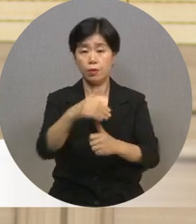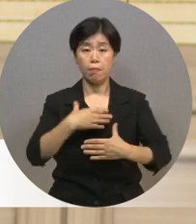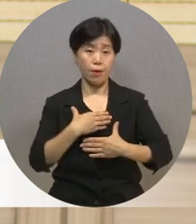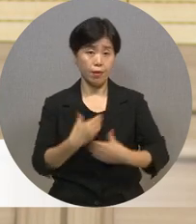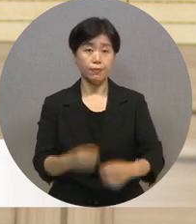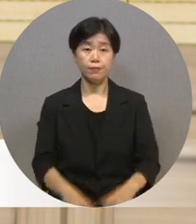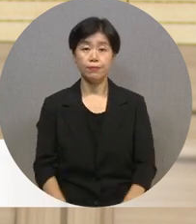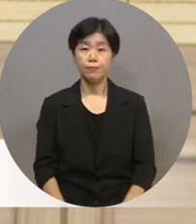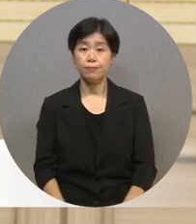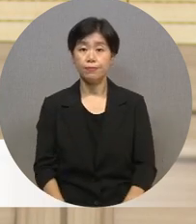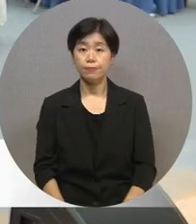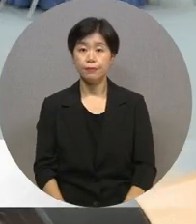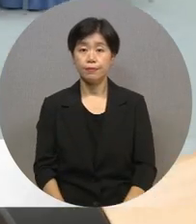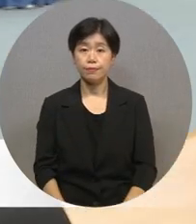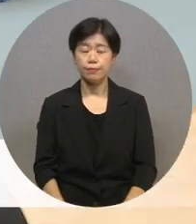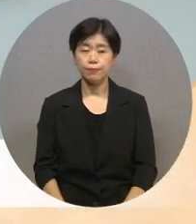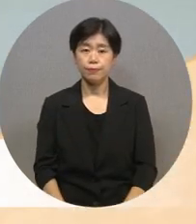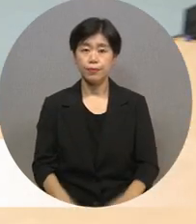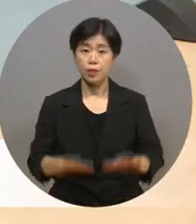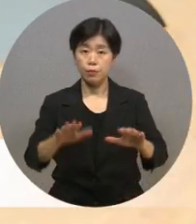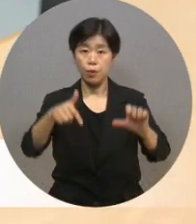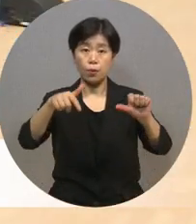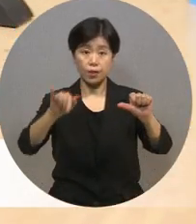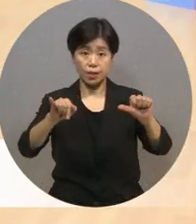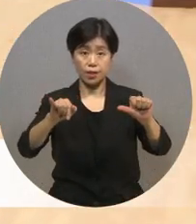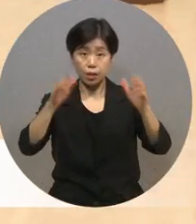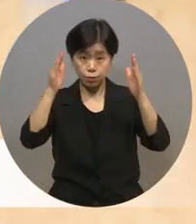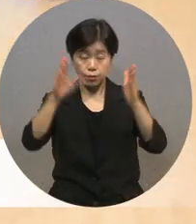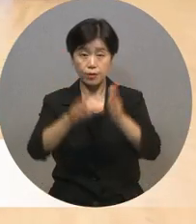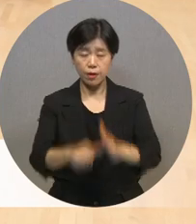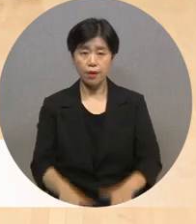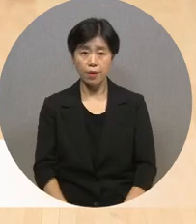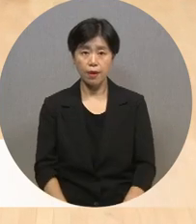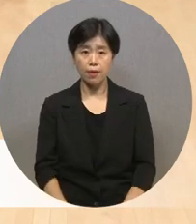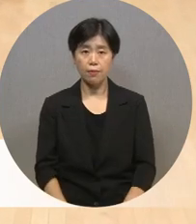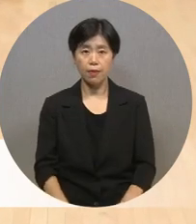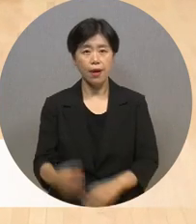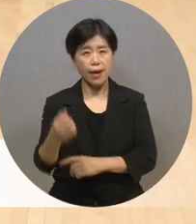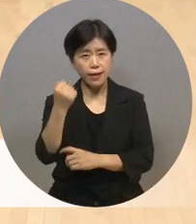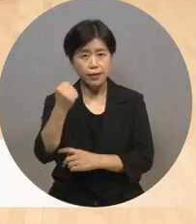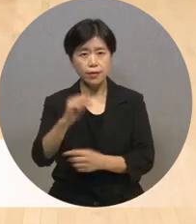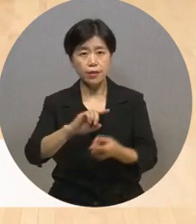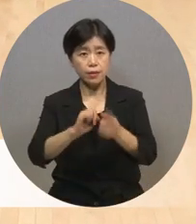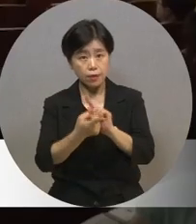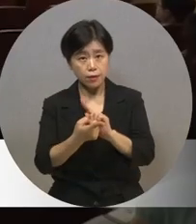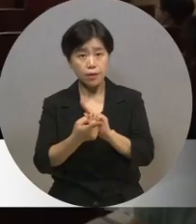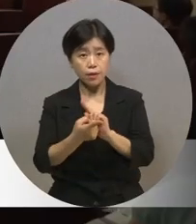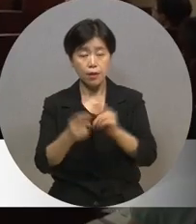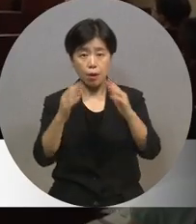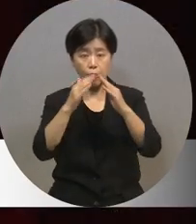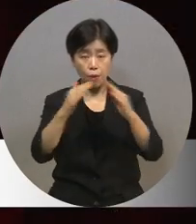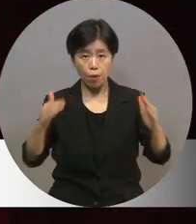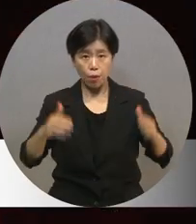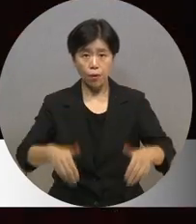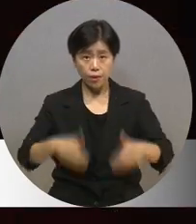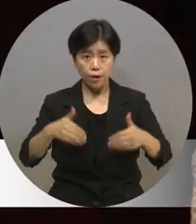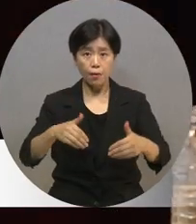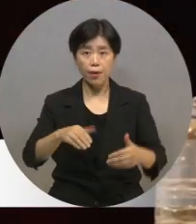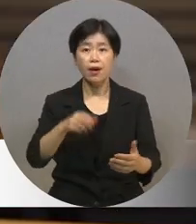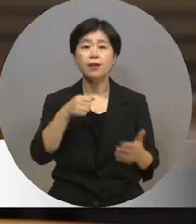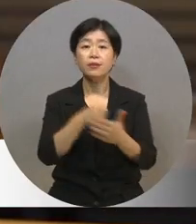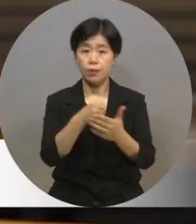가졌습니다. 이번 5기 아카데미는 에너지 전환 호남의 선택을 주제로 오는 11월